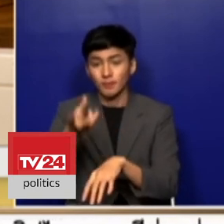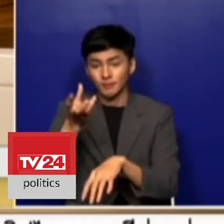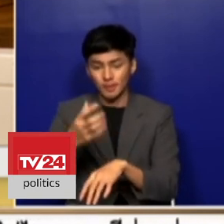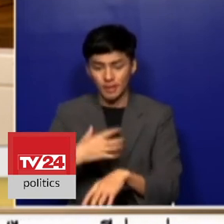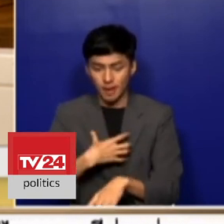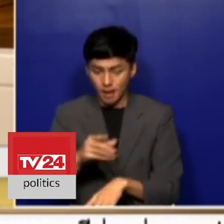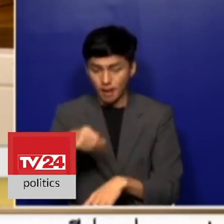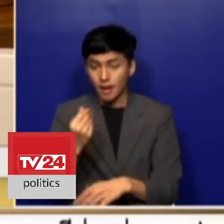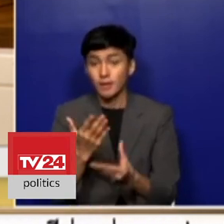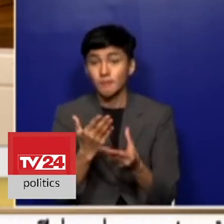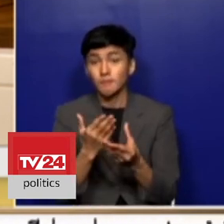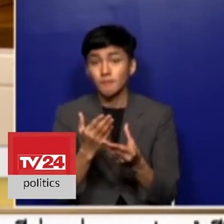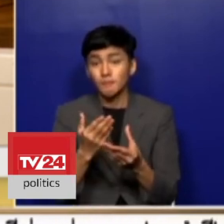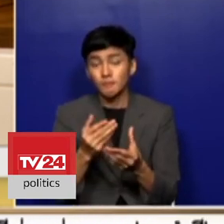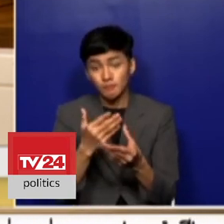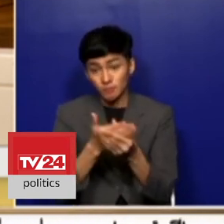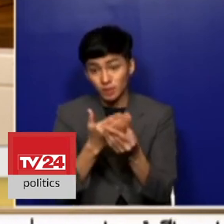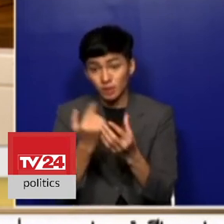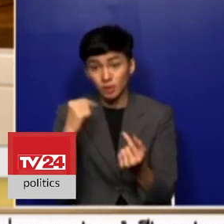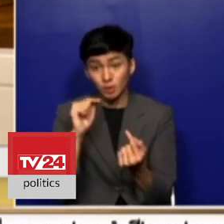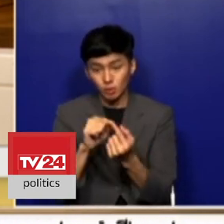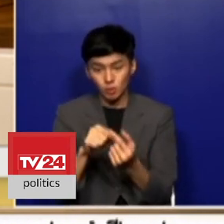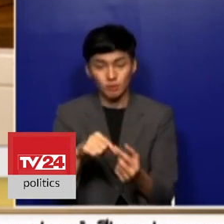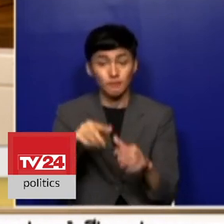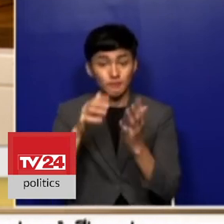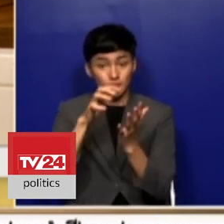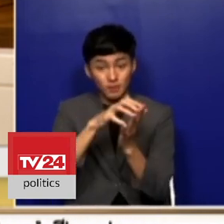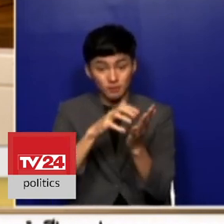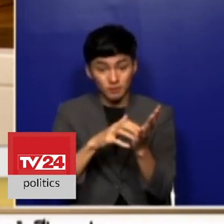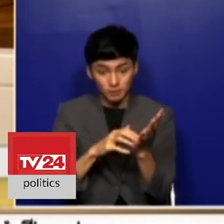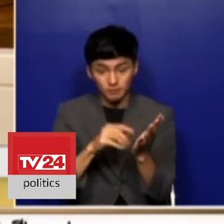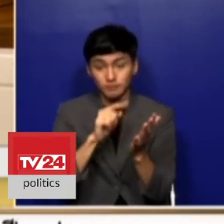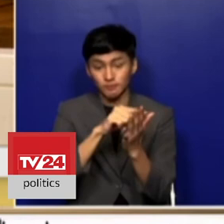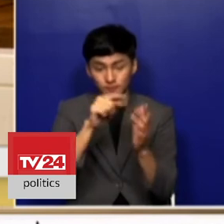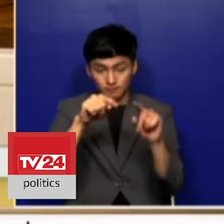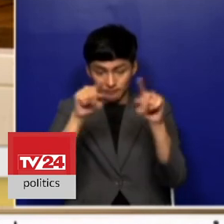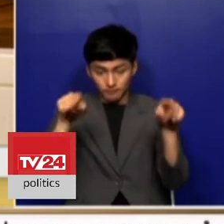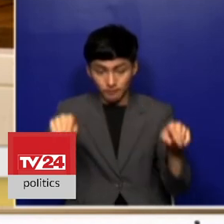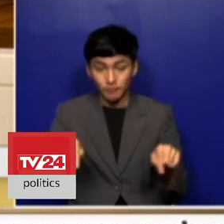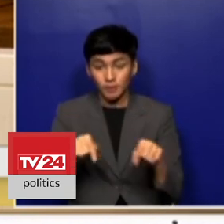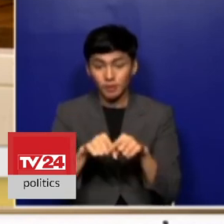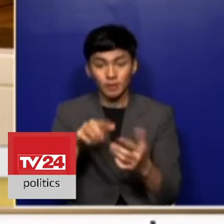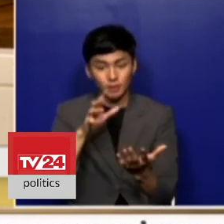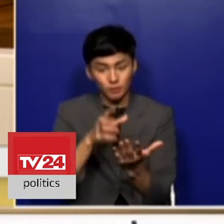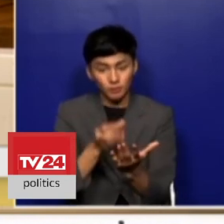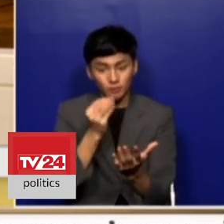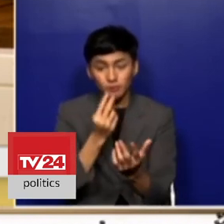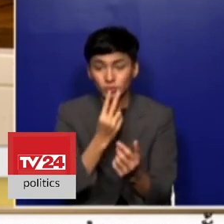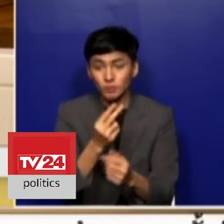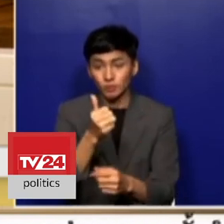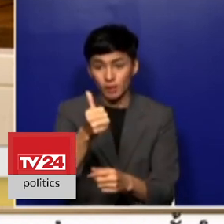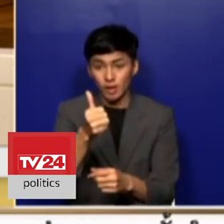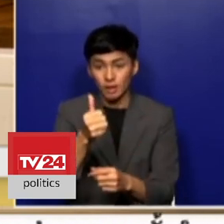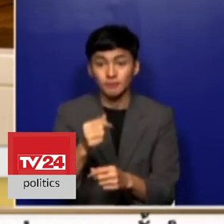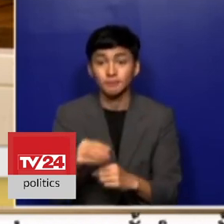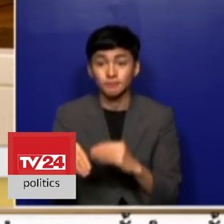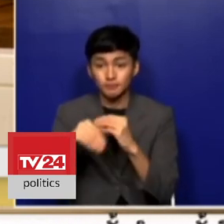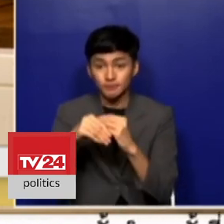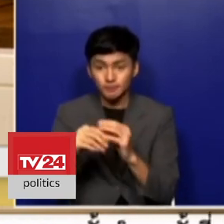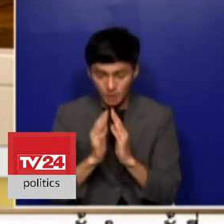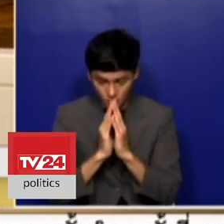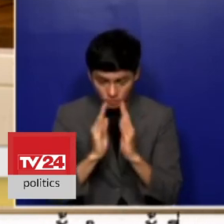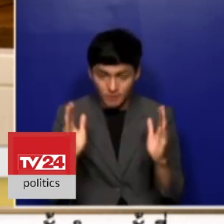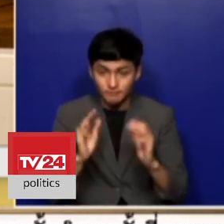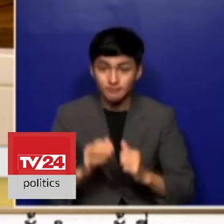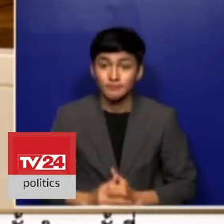สมาชิกสามารถดาวน์โหลดจาก QR codeในภาคผนวกยาวผู้หญิงหน้าที่ 175เพื่อดูรายละเอียดเพิ่มเติมได้ค่ะขอบคุณค่ะ